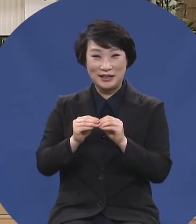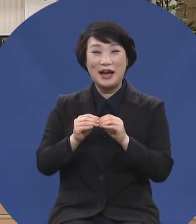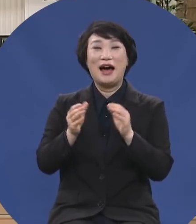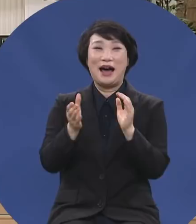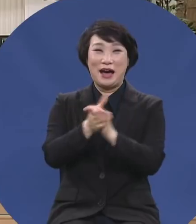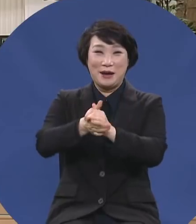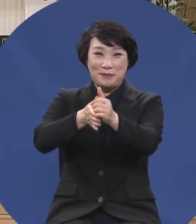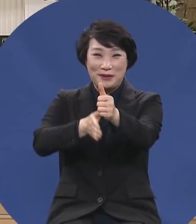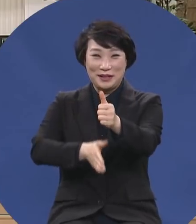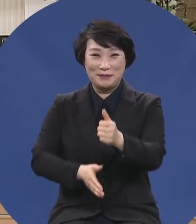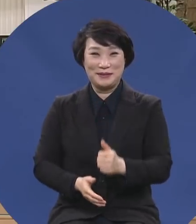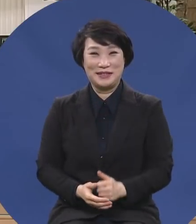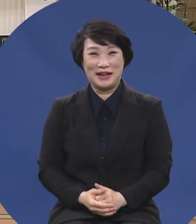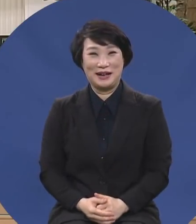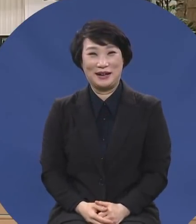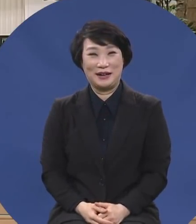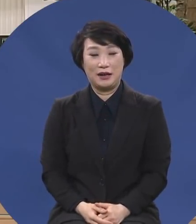합시다.